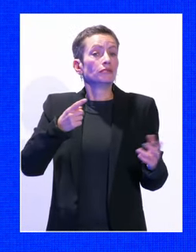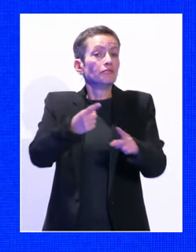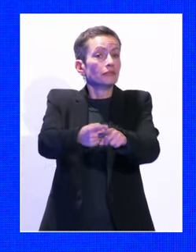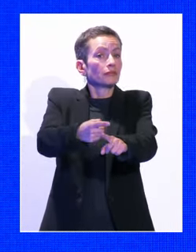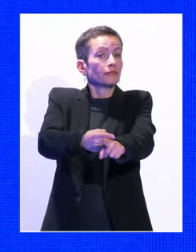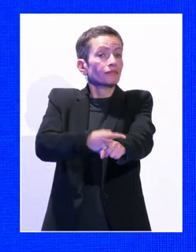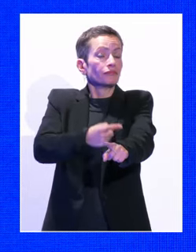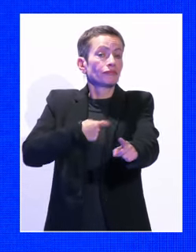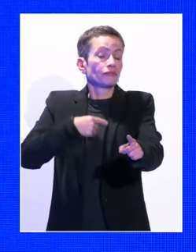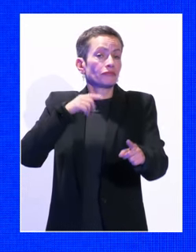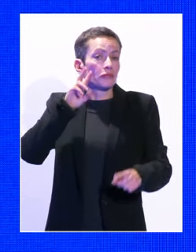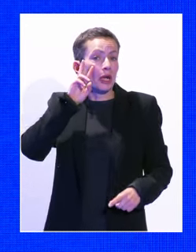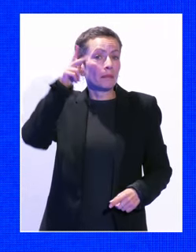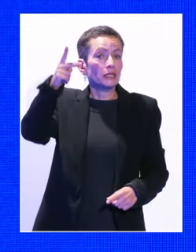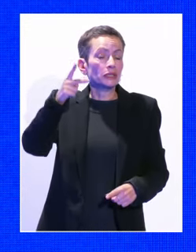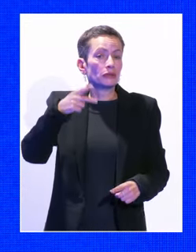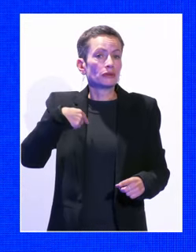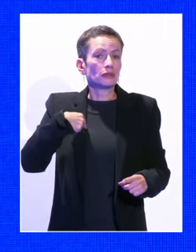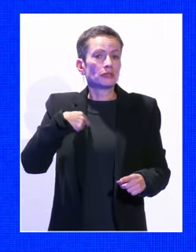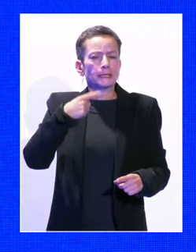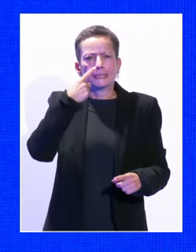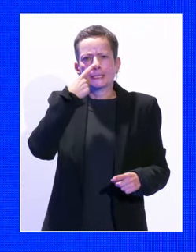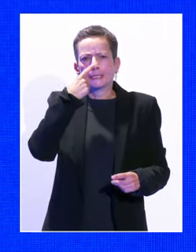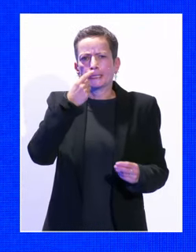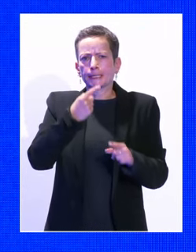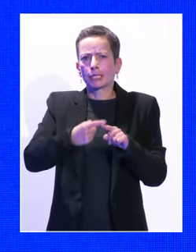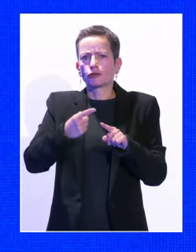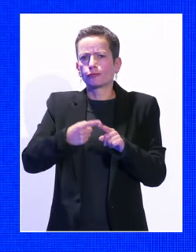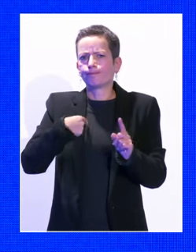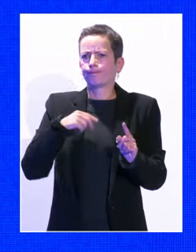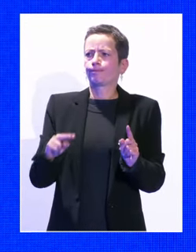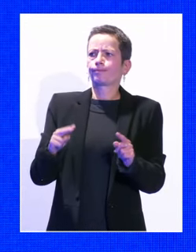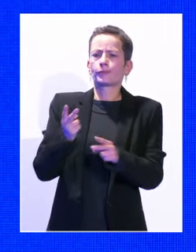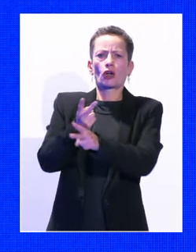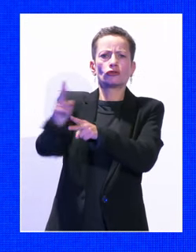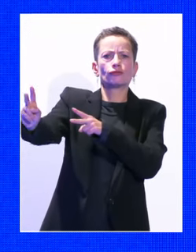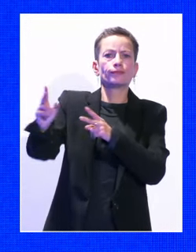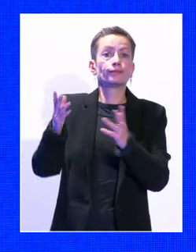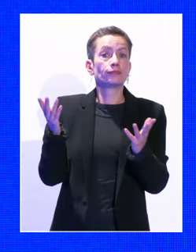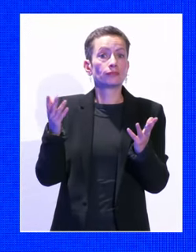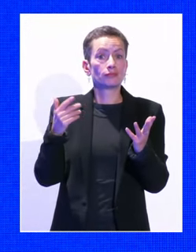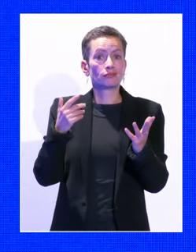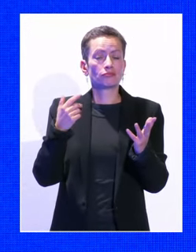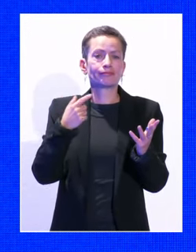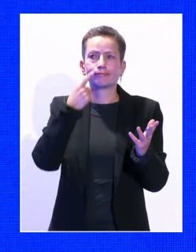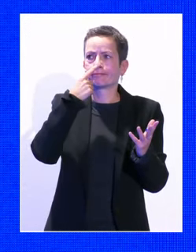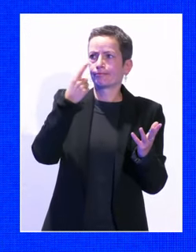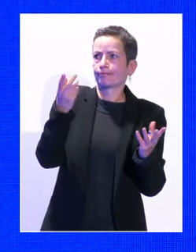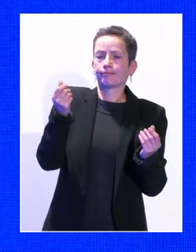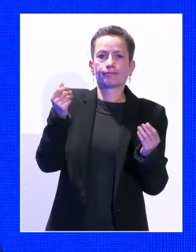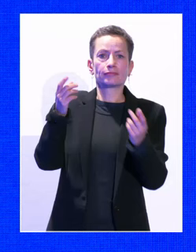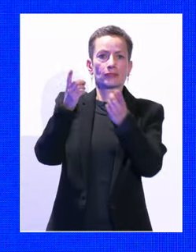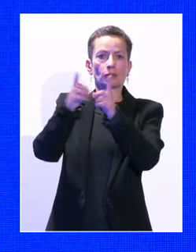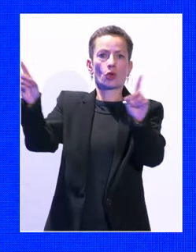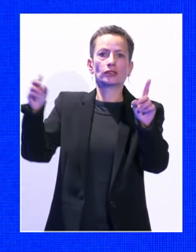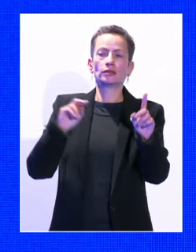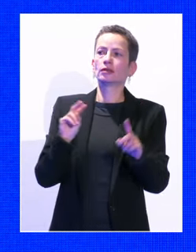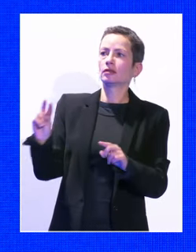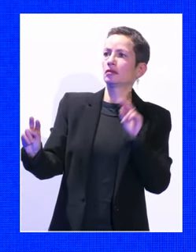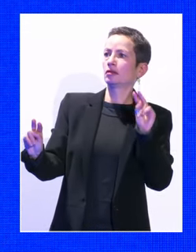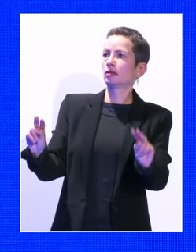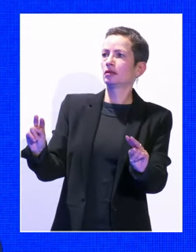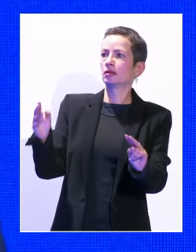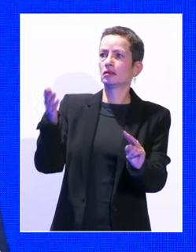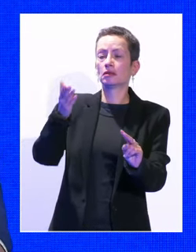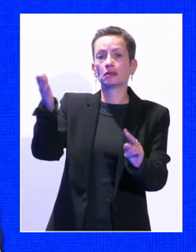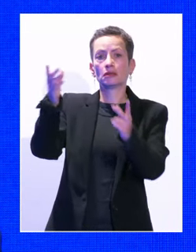peu à peu habitués à une idée que je considère parmi les plus dangereuses. Nous en sommes arrivés à considérer que la démocratie, c'est